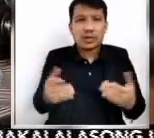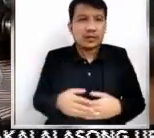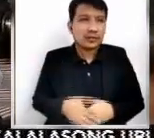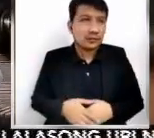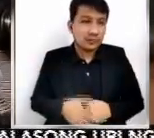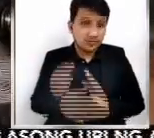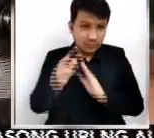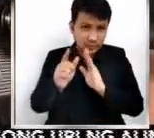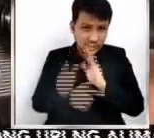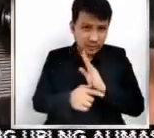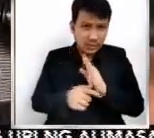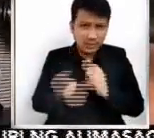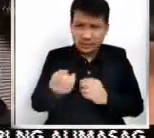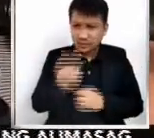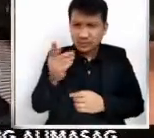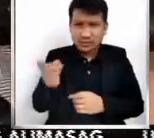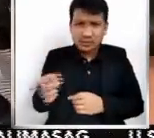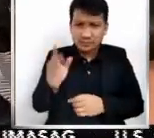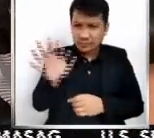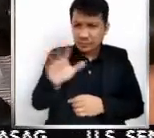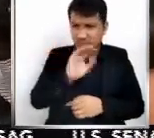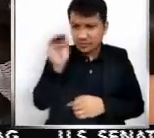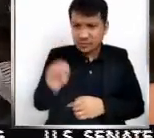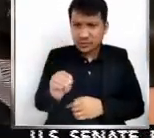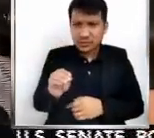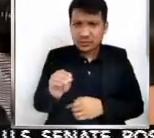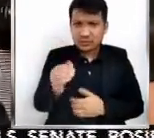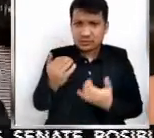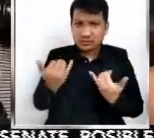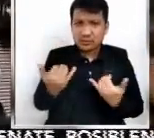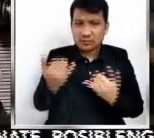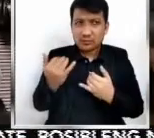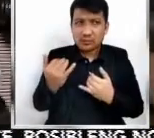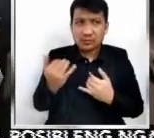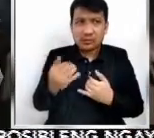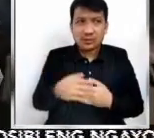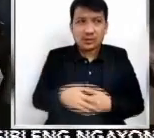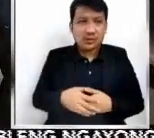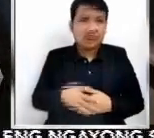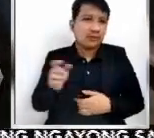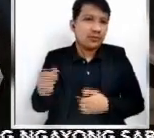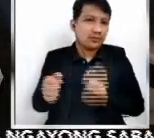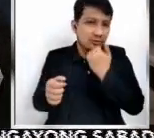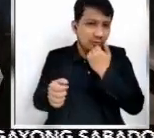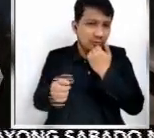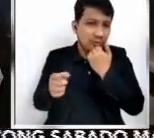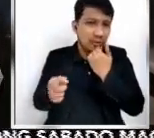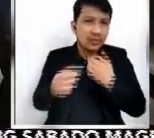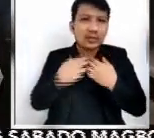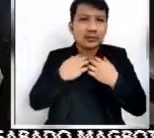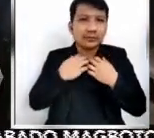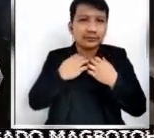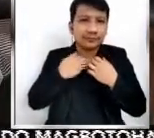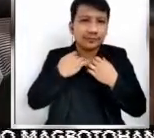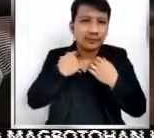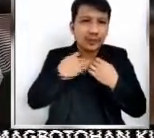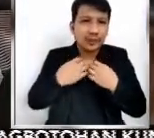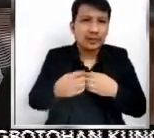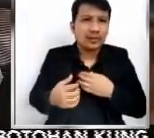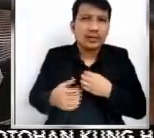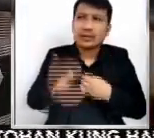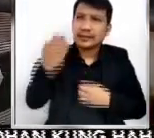capacity, 50% pa lang, violation na rin ho ito. Sinurveillance kasi namin ito kanina